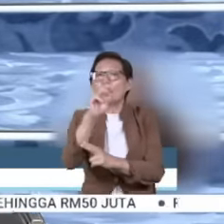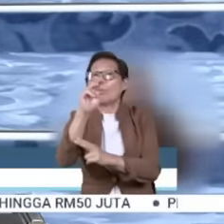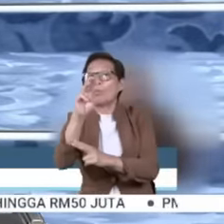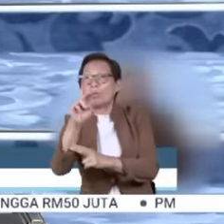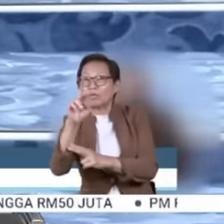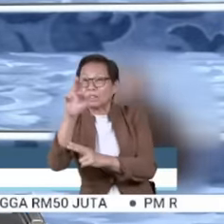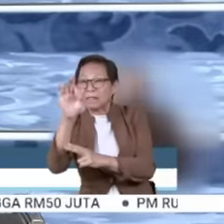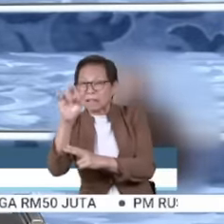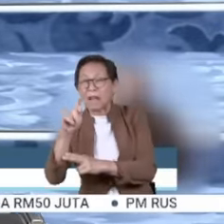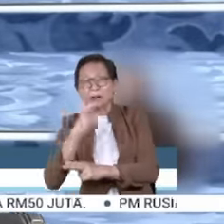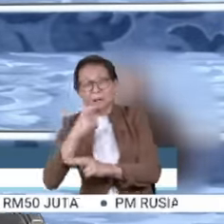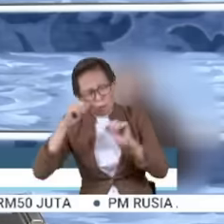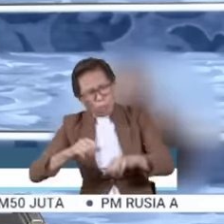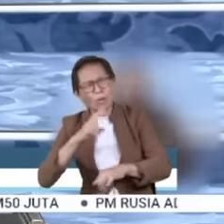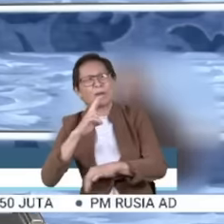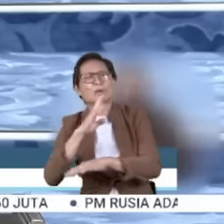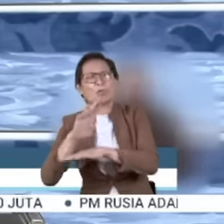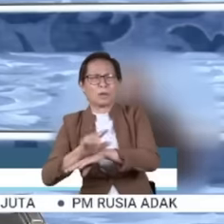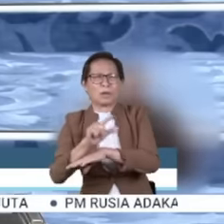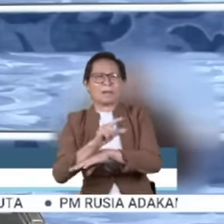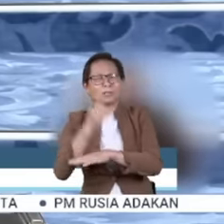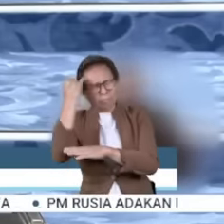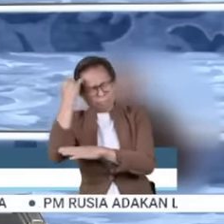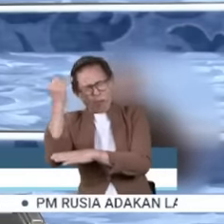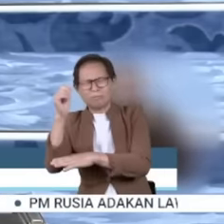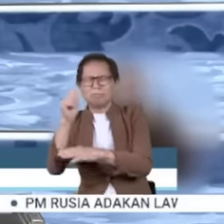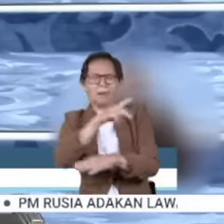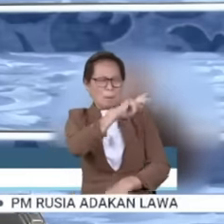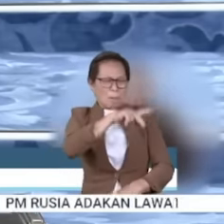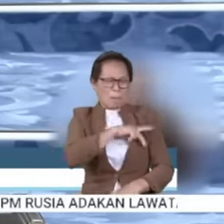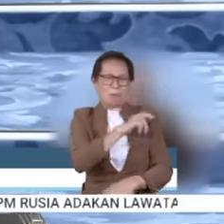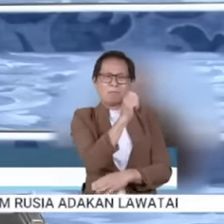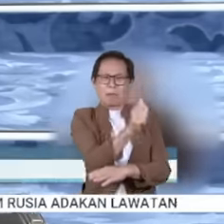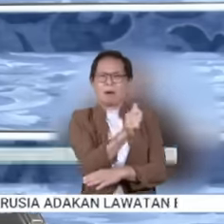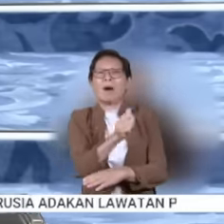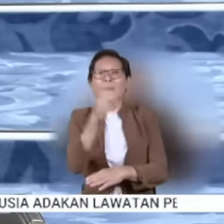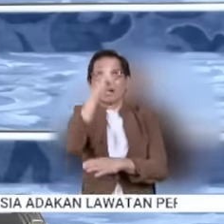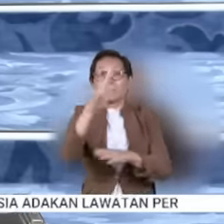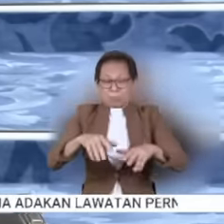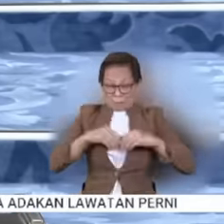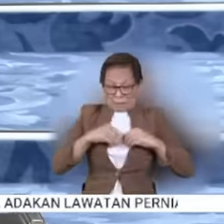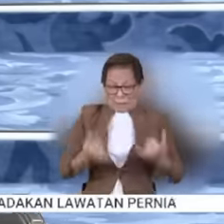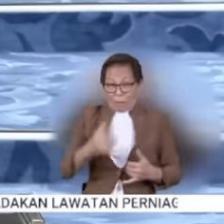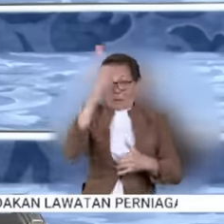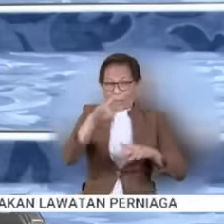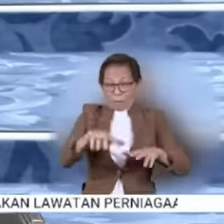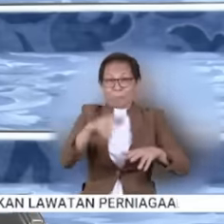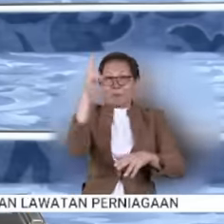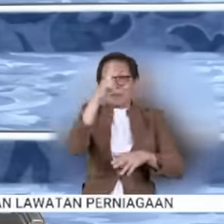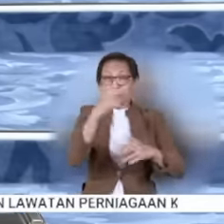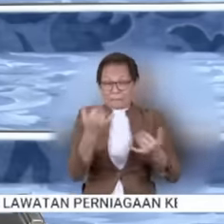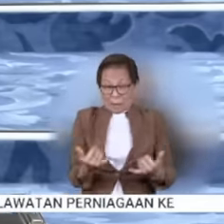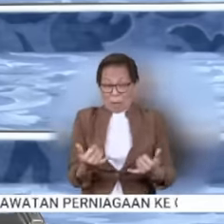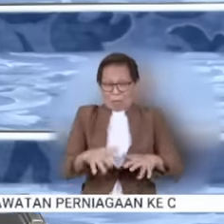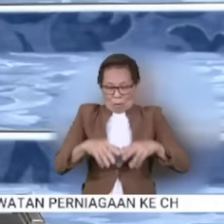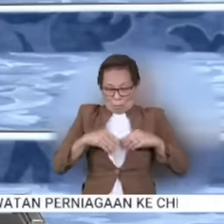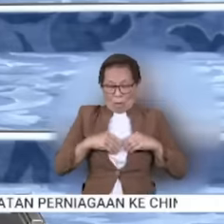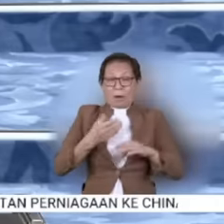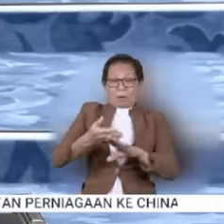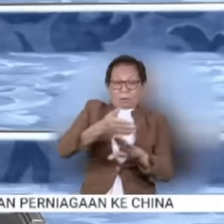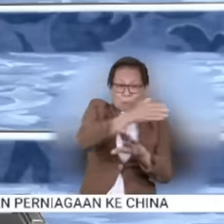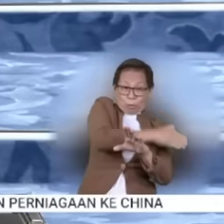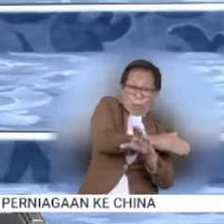pribadi pandangan yang diterima pakai yang diterima oleh kerajaan hari ini dan sebelum ini pun yaitu